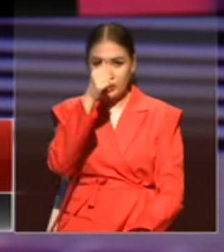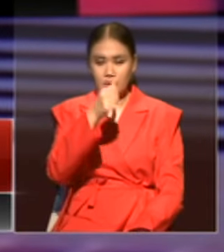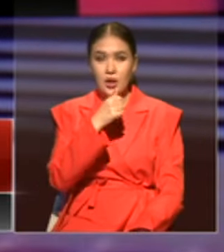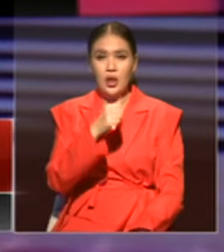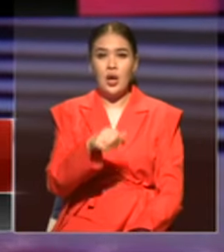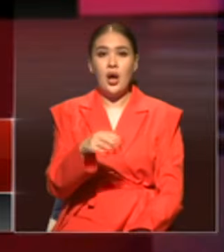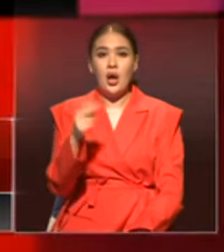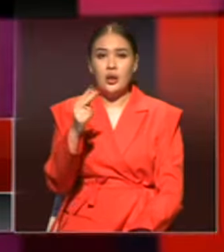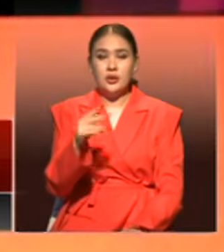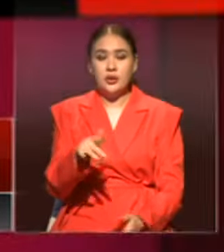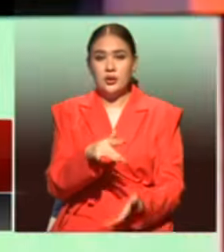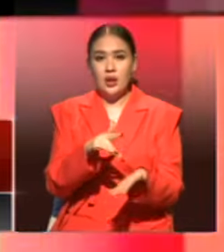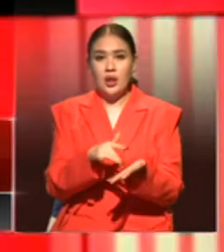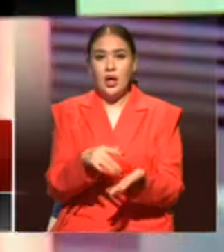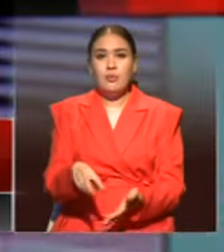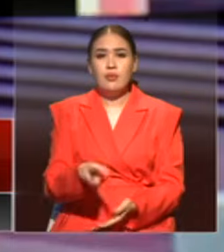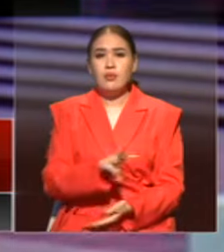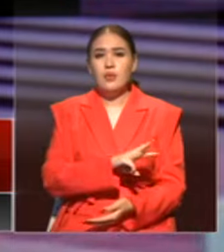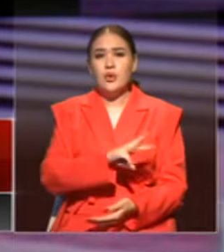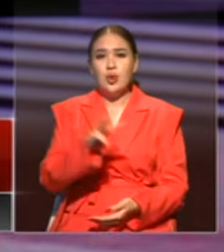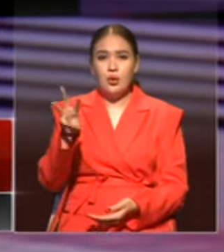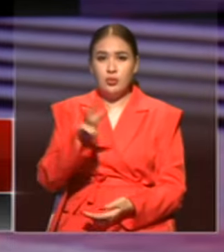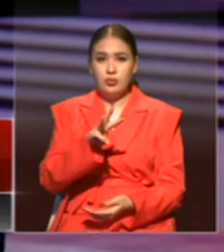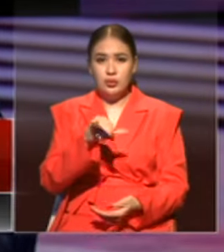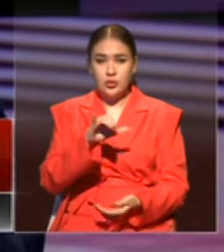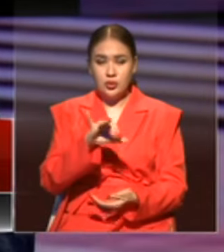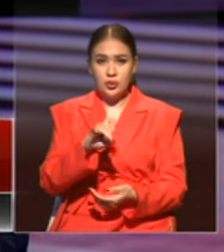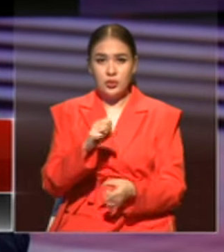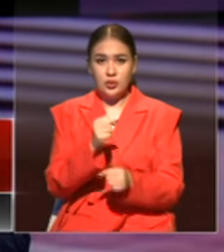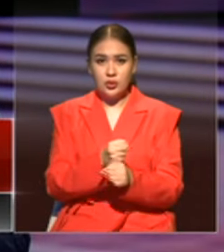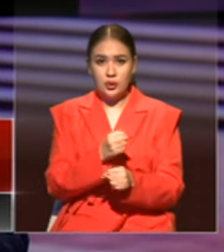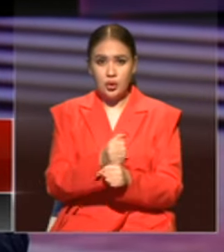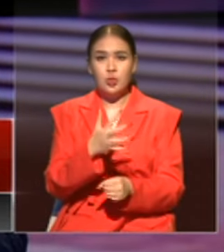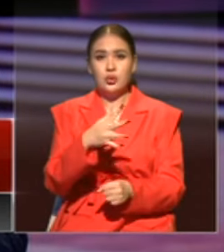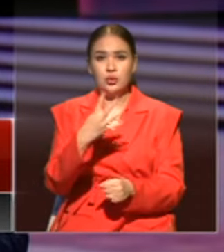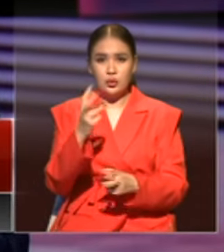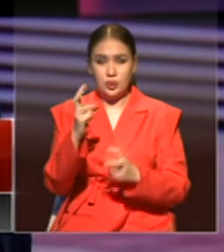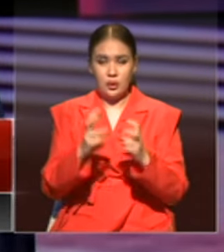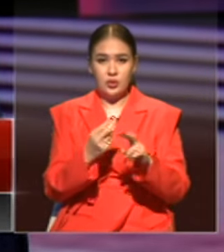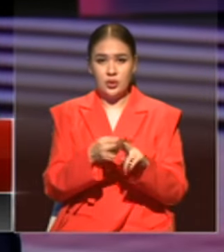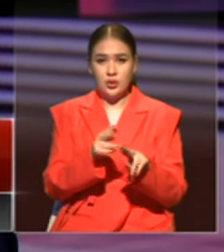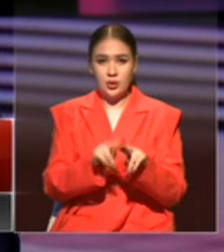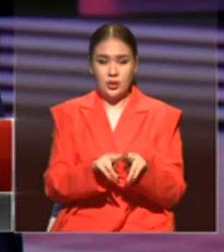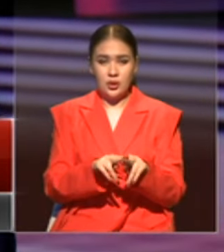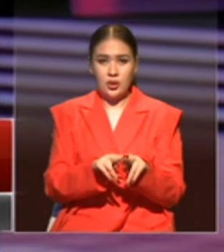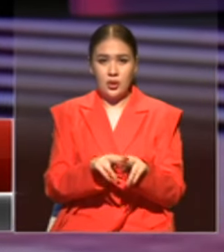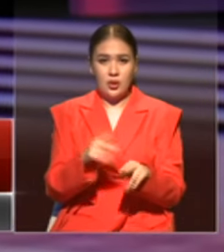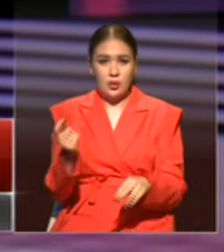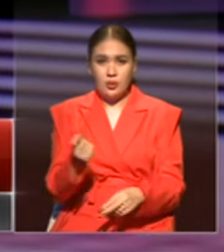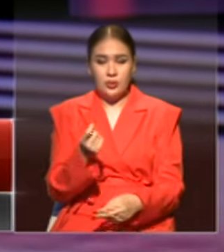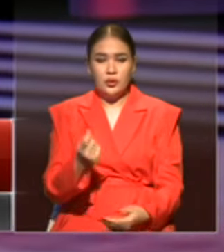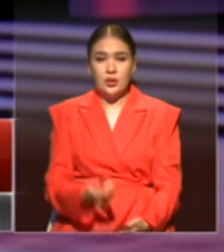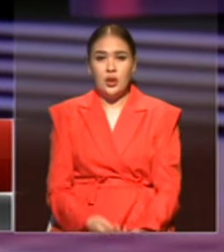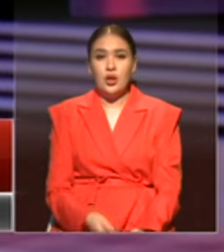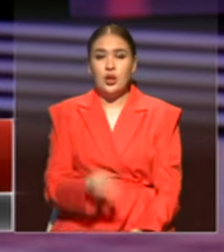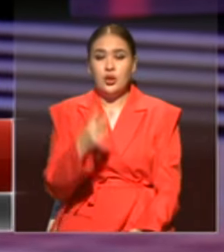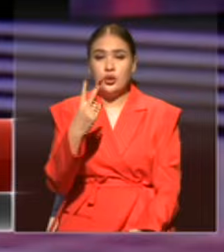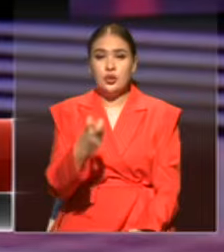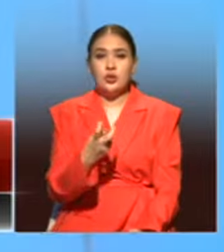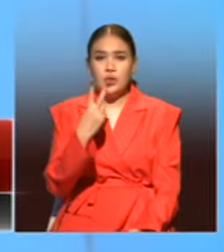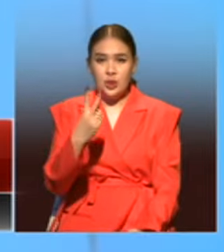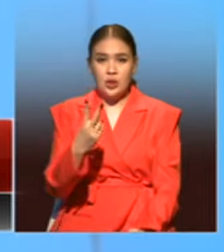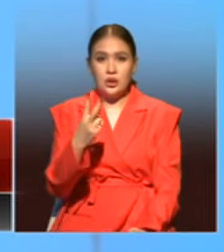миллиондаған қалдықтар, қатты қалдықтар шығады дейтін болса, 54 завод деген не енді? 94 жоба. Жоба емес. Бізде 202 завод